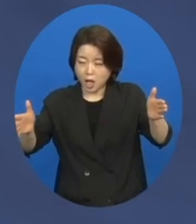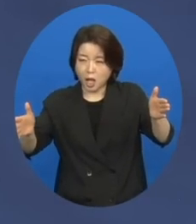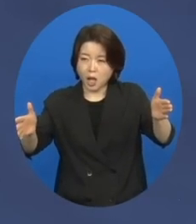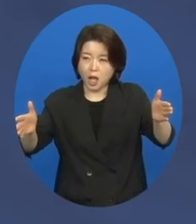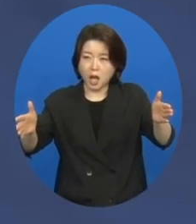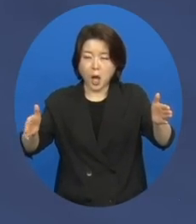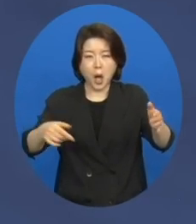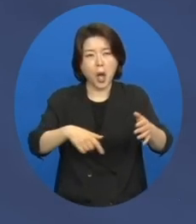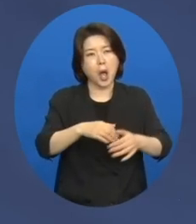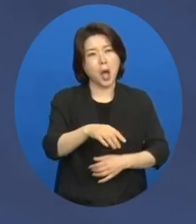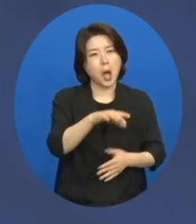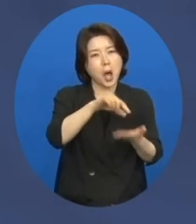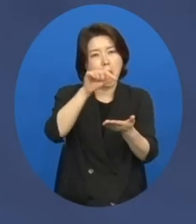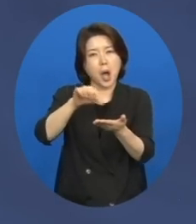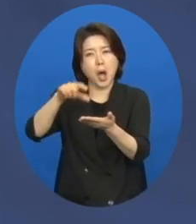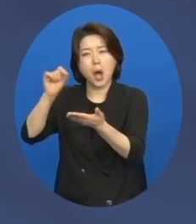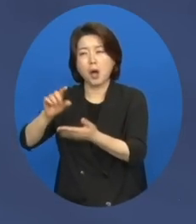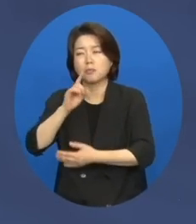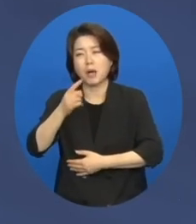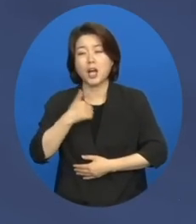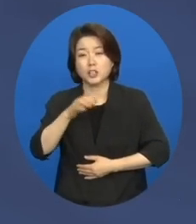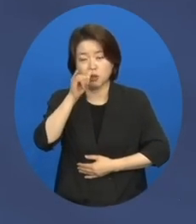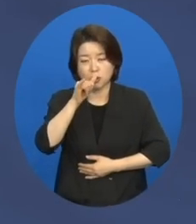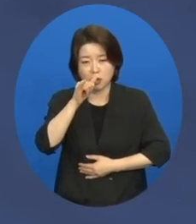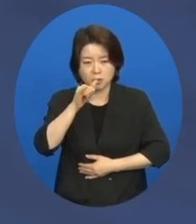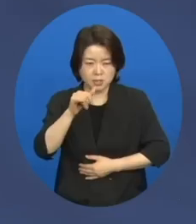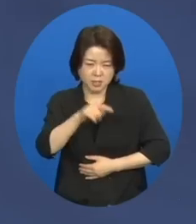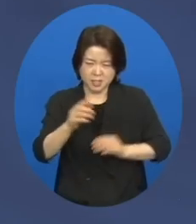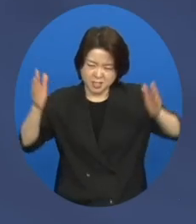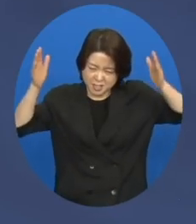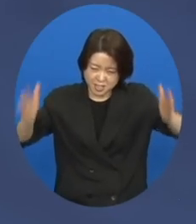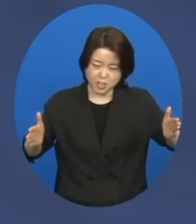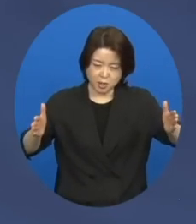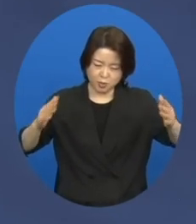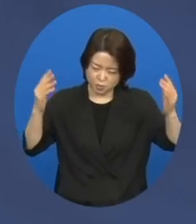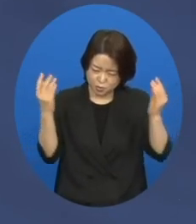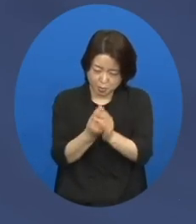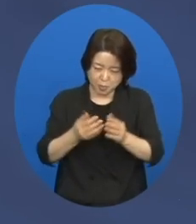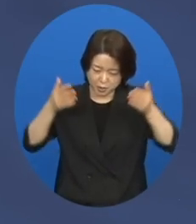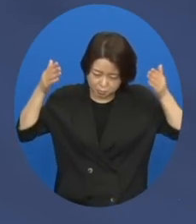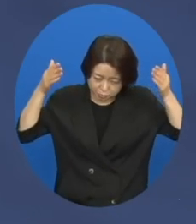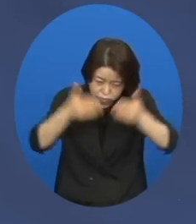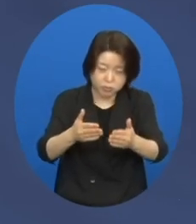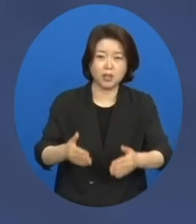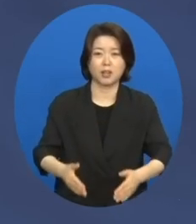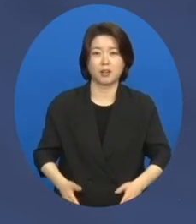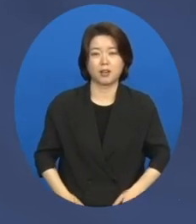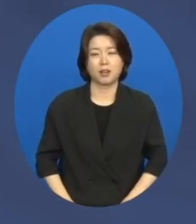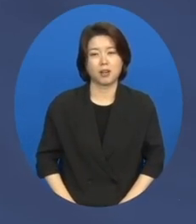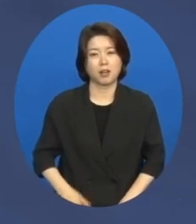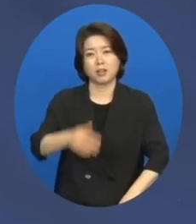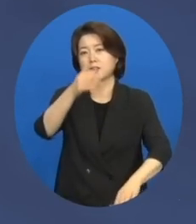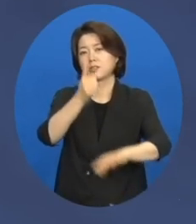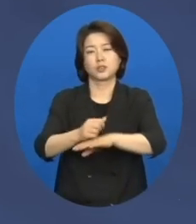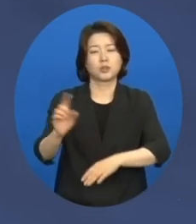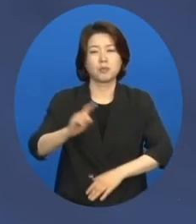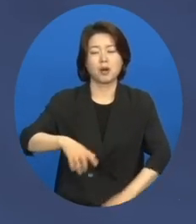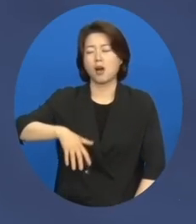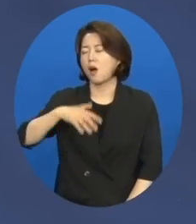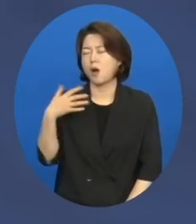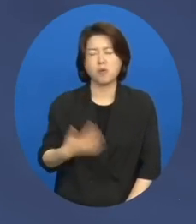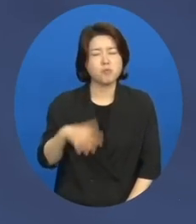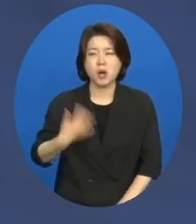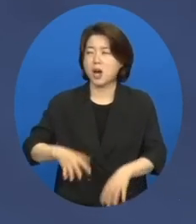이야기를 치열하게 저희가 서기 시작했어요. 그리고 드디어 와 탄성을